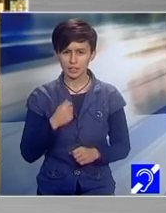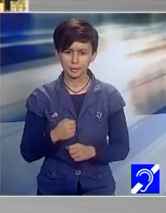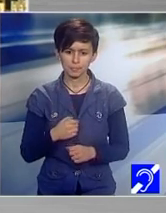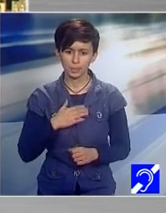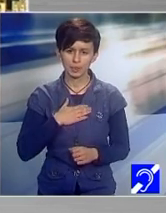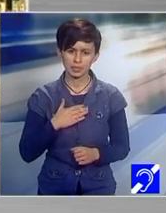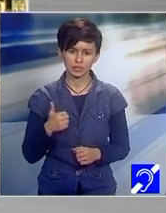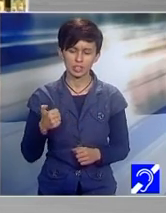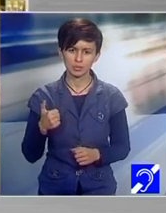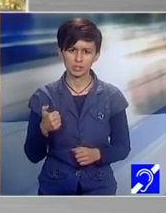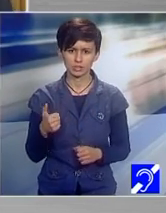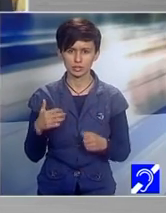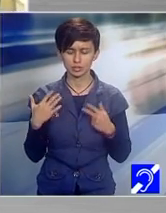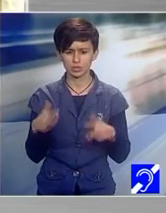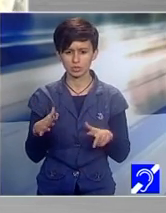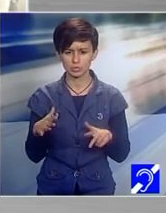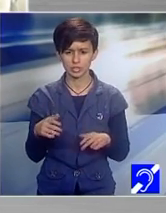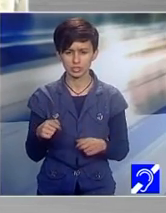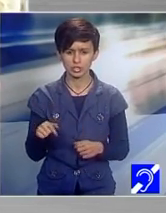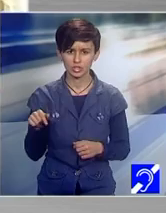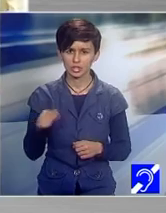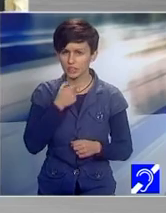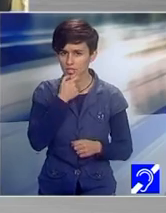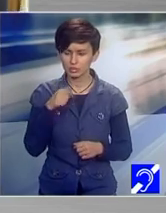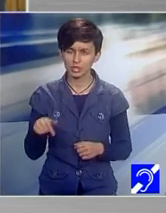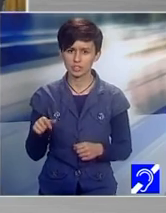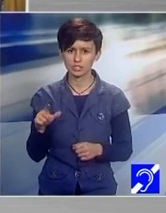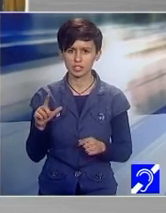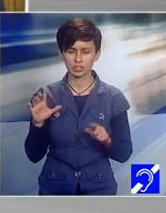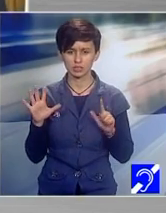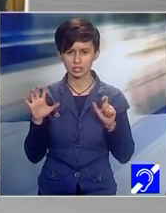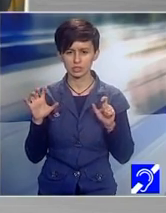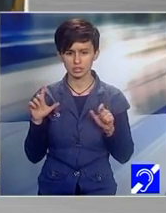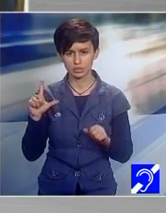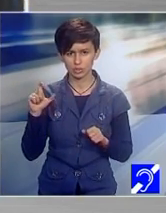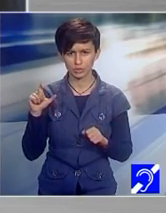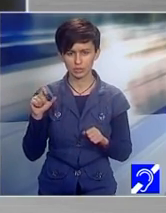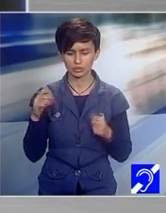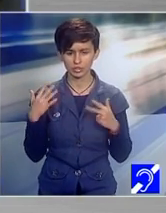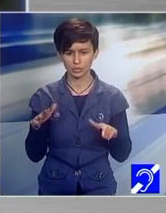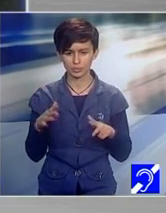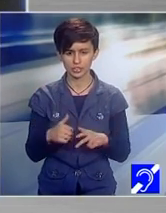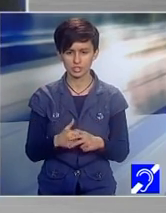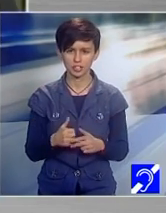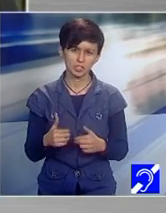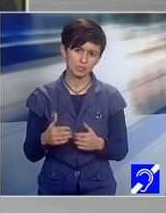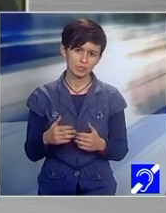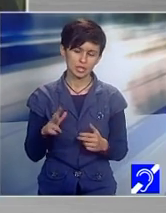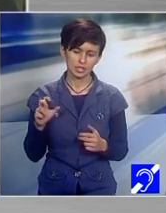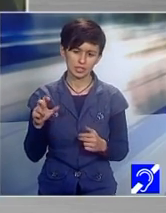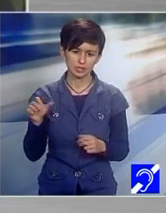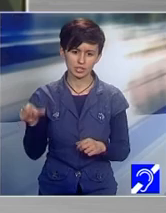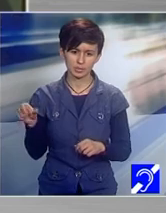în jur de 180, anul acesta am avut 280, spre 300, între 280 și 300 de